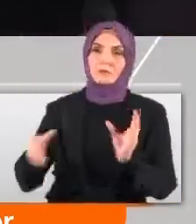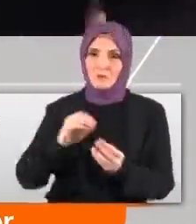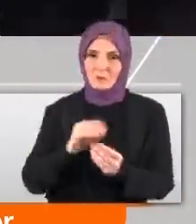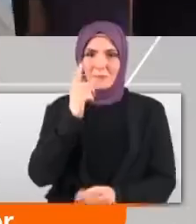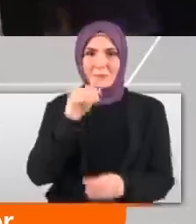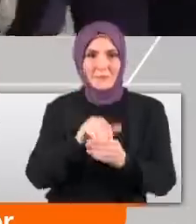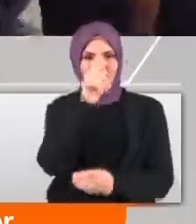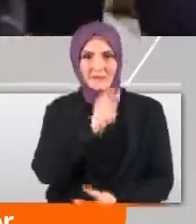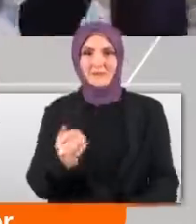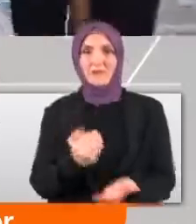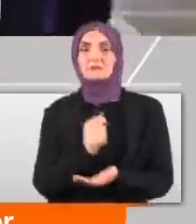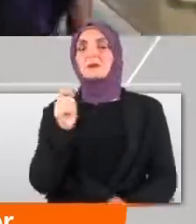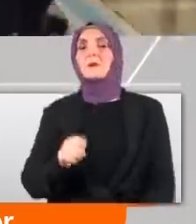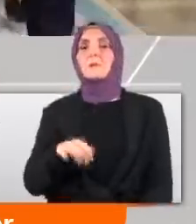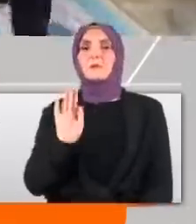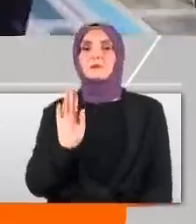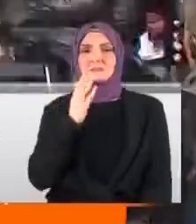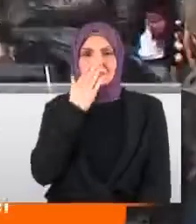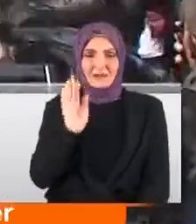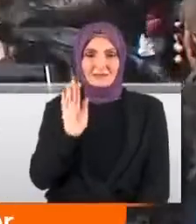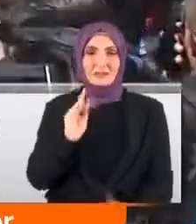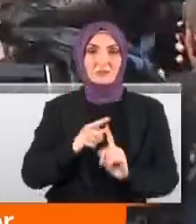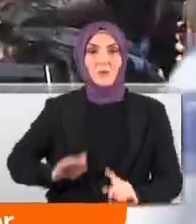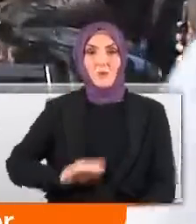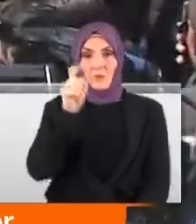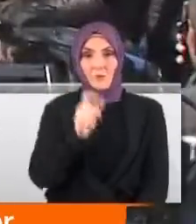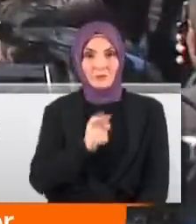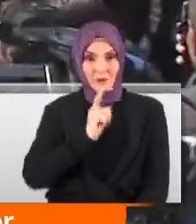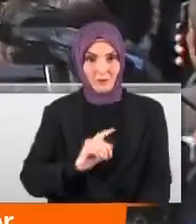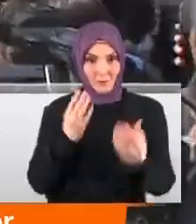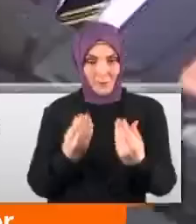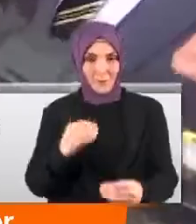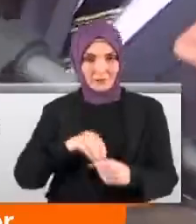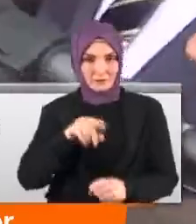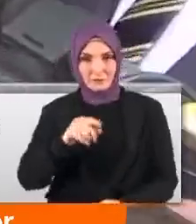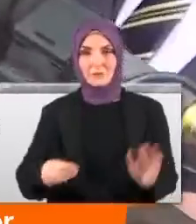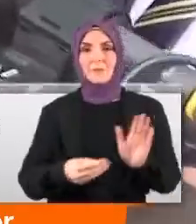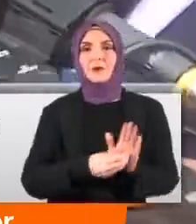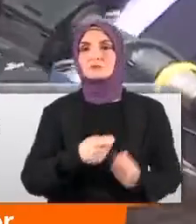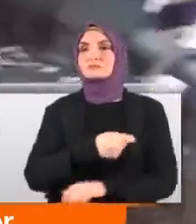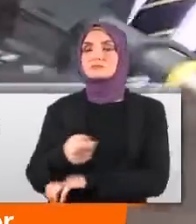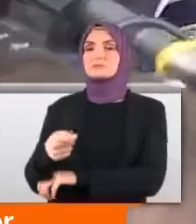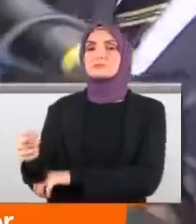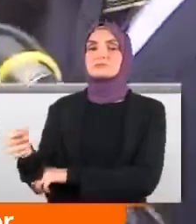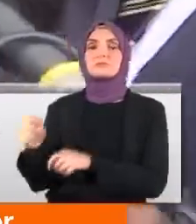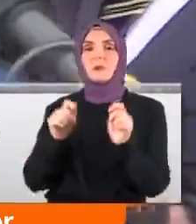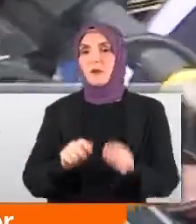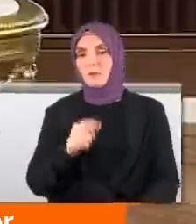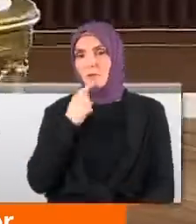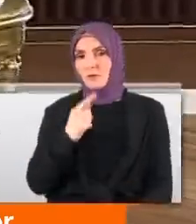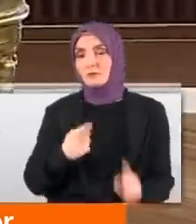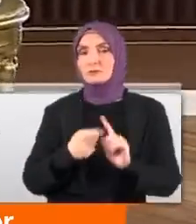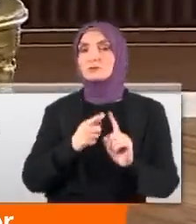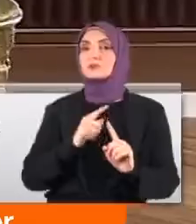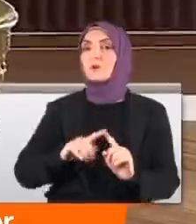Sırf Kılıçdaroğlu'nu aday yapsınlar diye ulüfe dağıtıyor. Ver babam ver. İnce Kılıçdaroğlu'nun Recep Tayyip